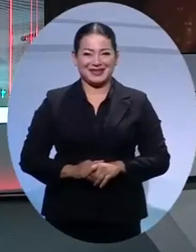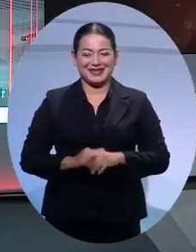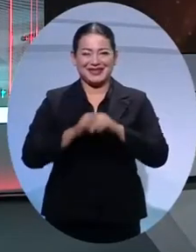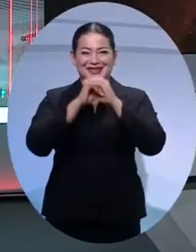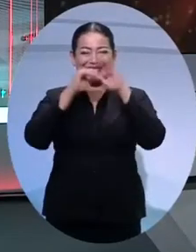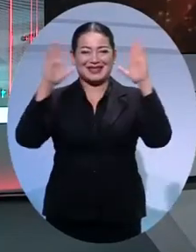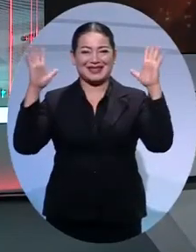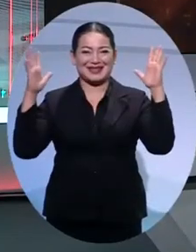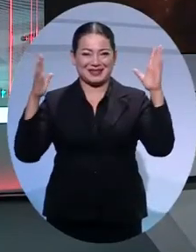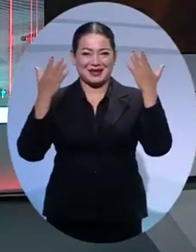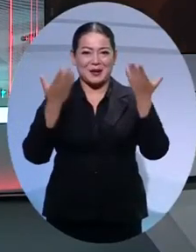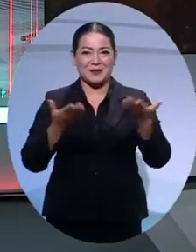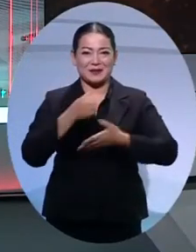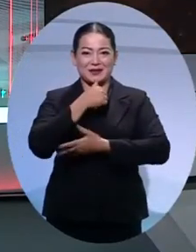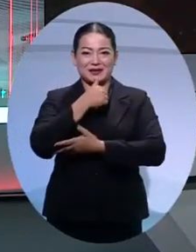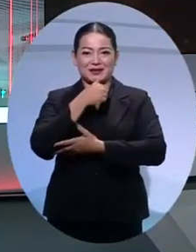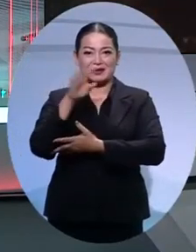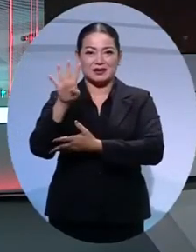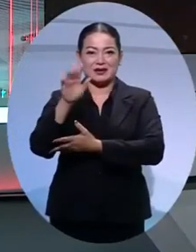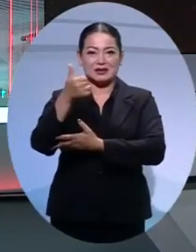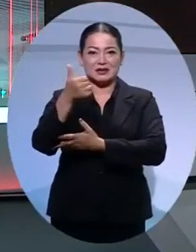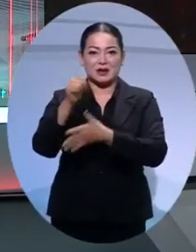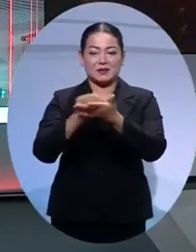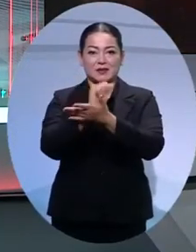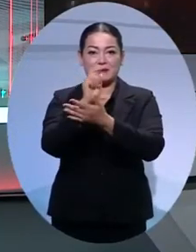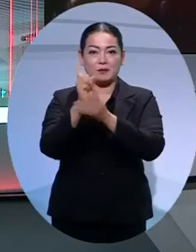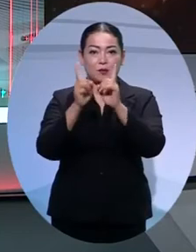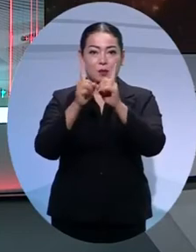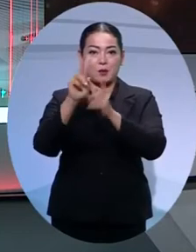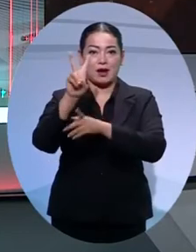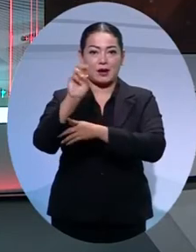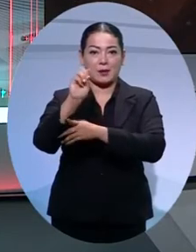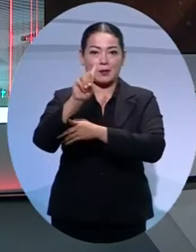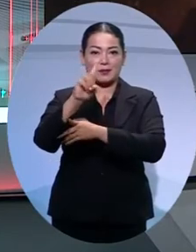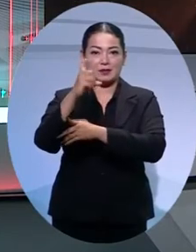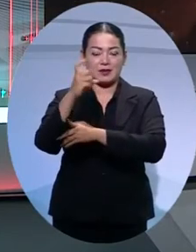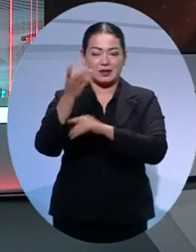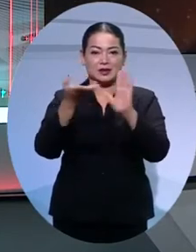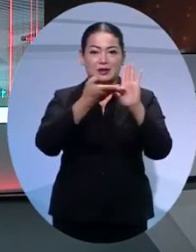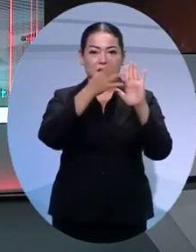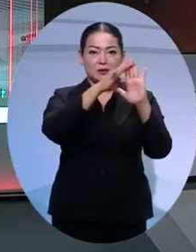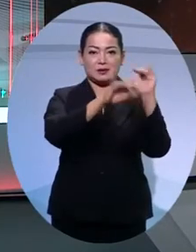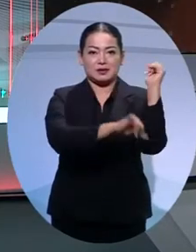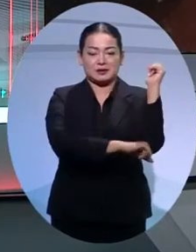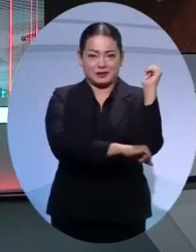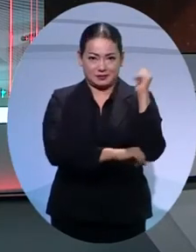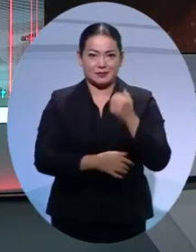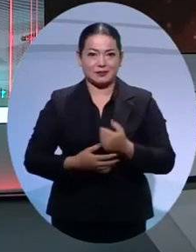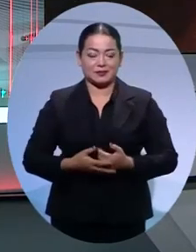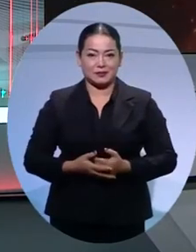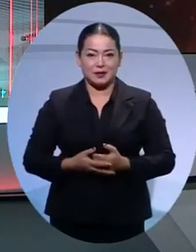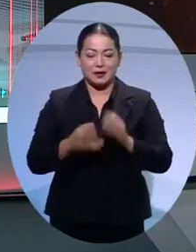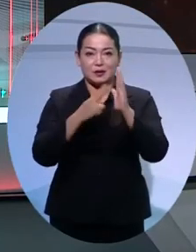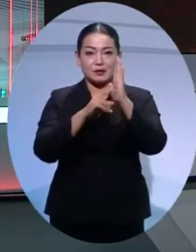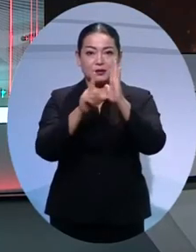Kính chào quý vị, hôm nay thứ tư ngày 6 tháng 11 năm 2019, mời quý vị theo dõi bản tin buổi trưa của Đài Truyền hình Thành phố Hồ Chí Minh. Phần đầu bản tin sẽ có